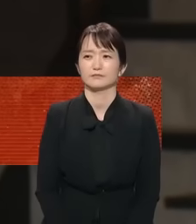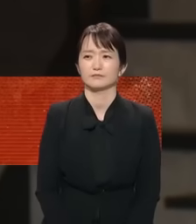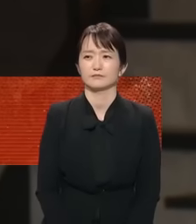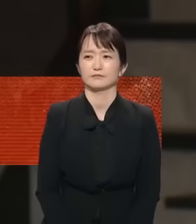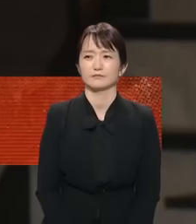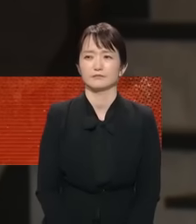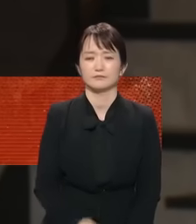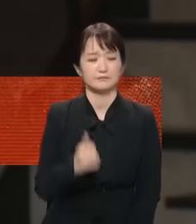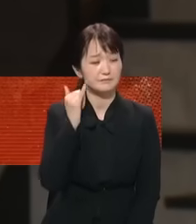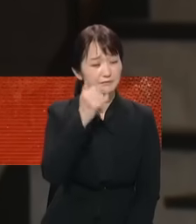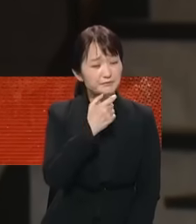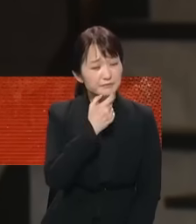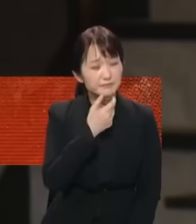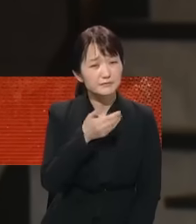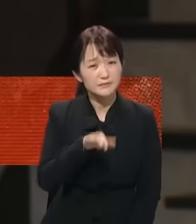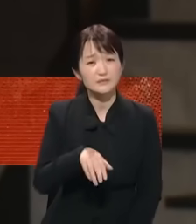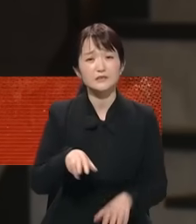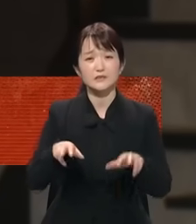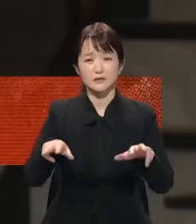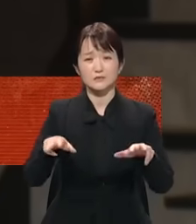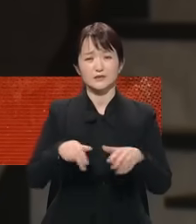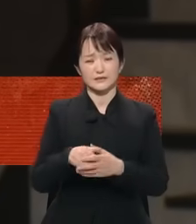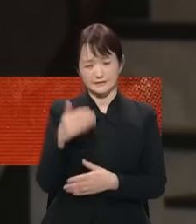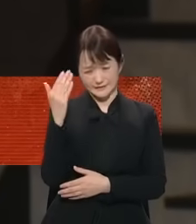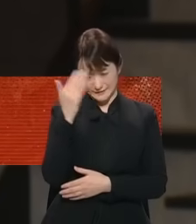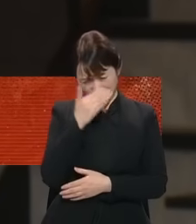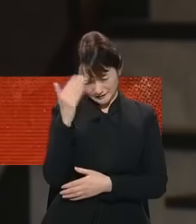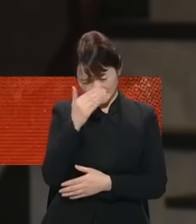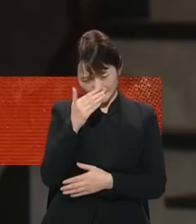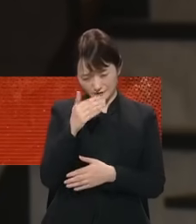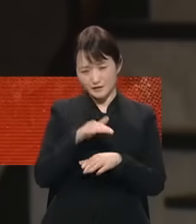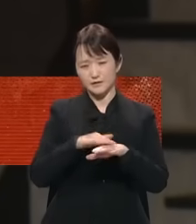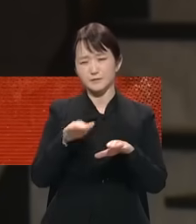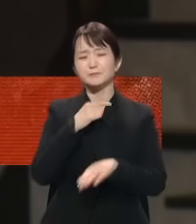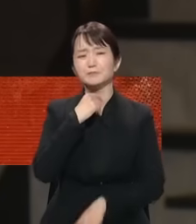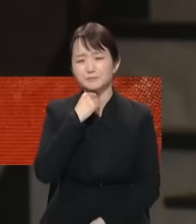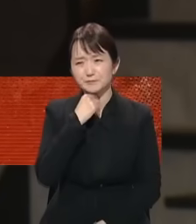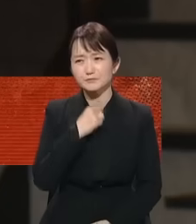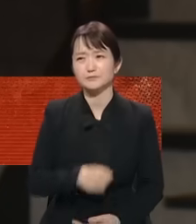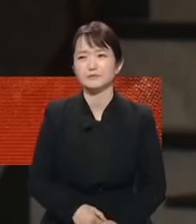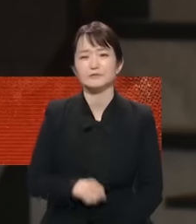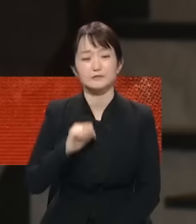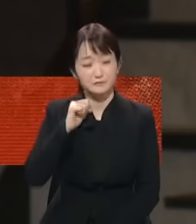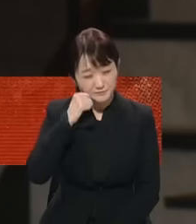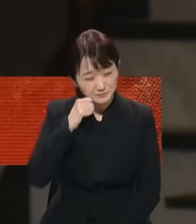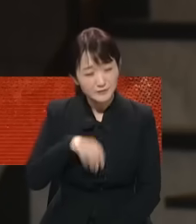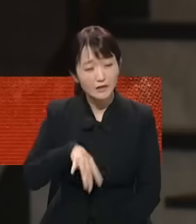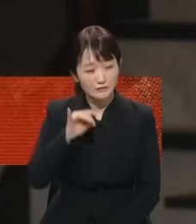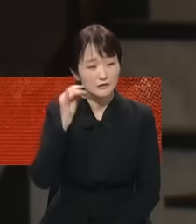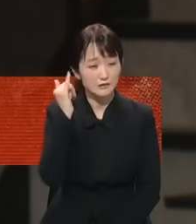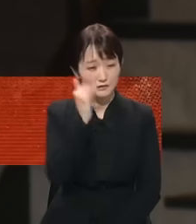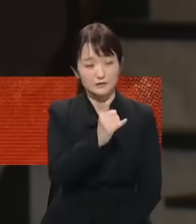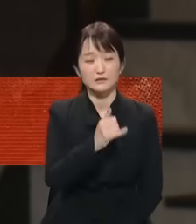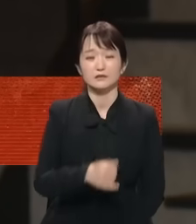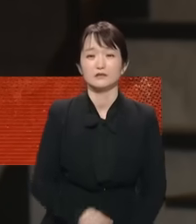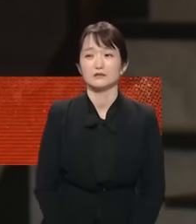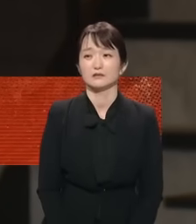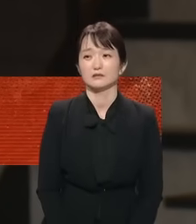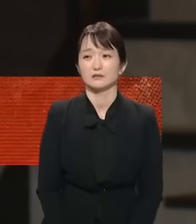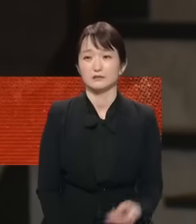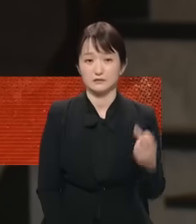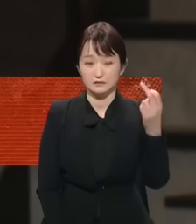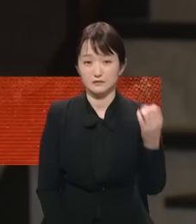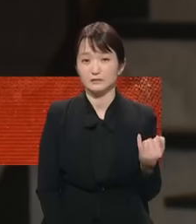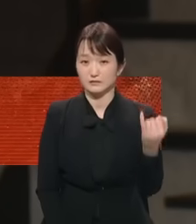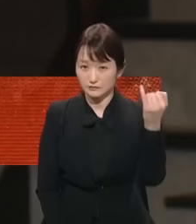연락하기 싫었지만 이참에 그냥 좀 깨끗하게 정리도 하고 싶다라는 생각이 들어서 어렵게 먼저 전화를 했어요. 그랬더니 이제